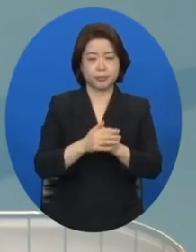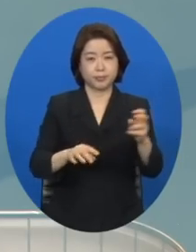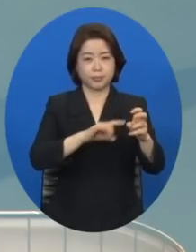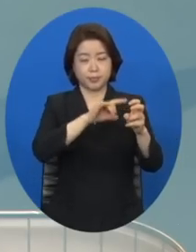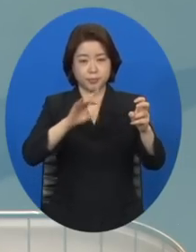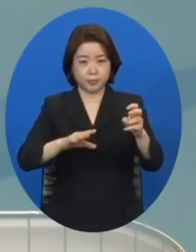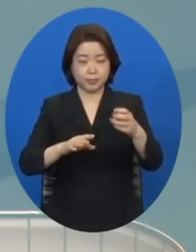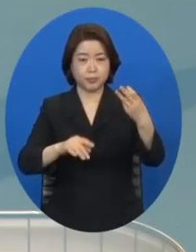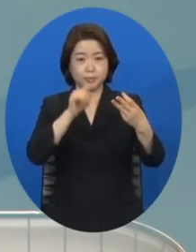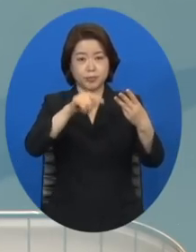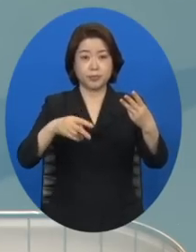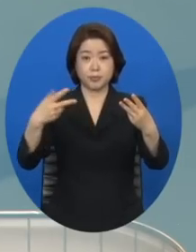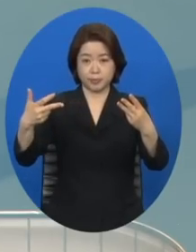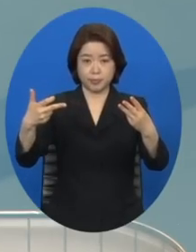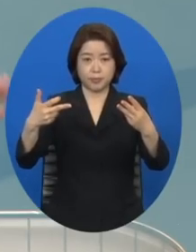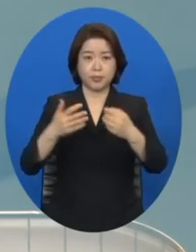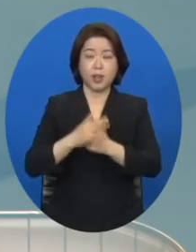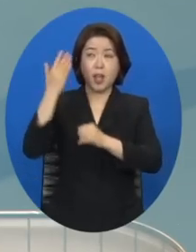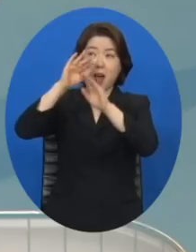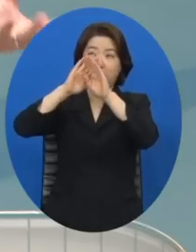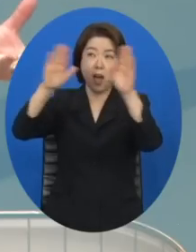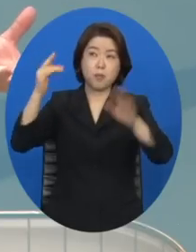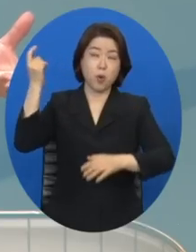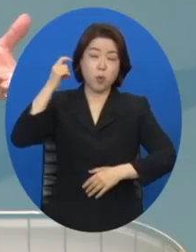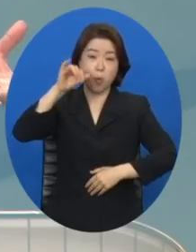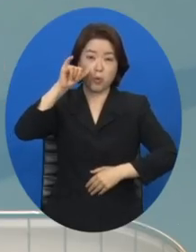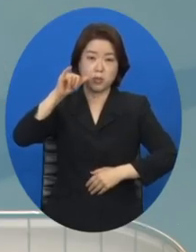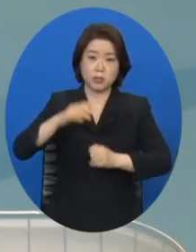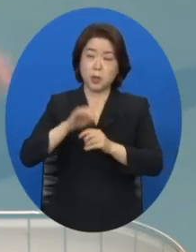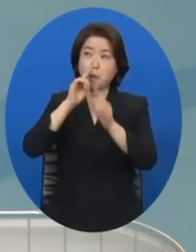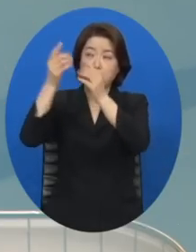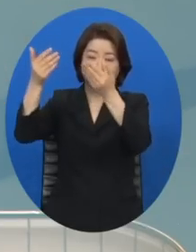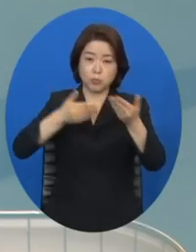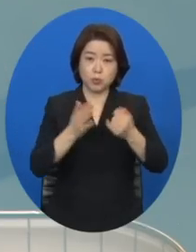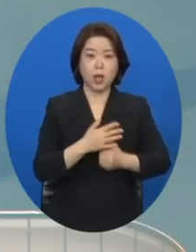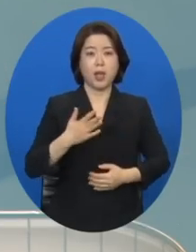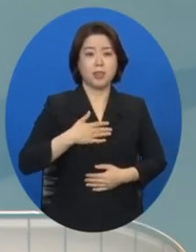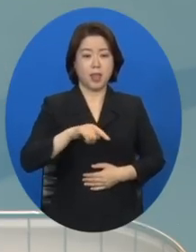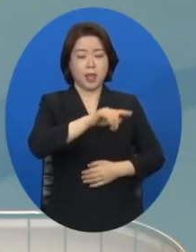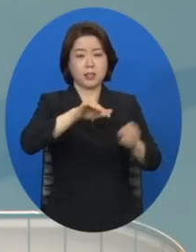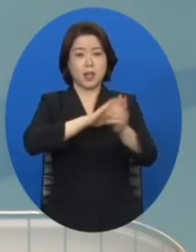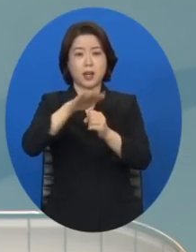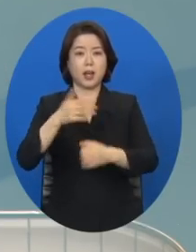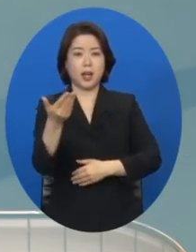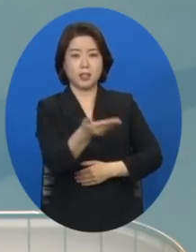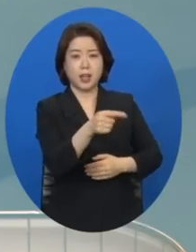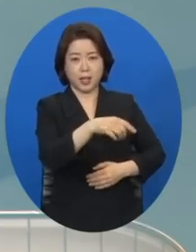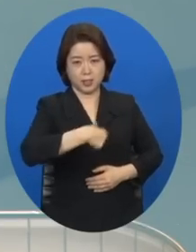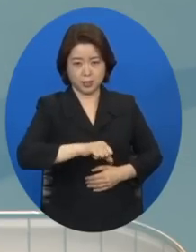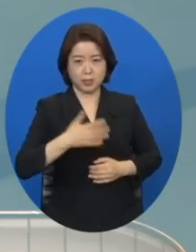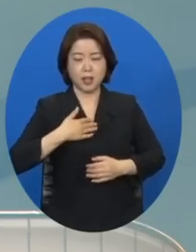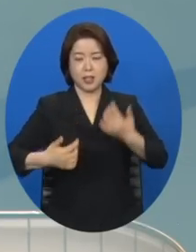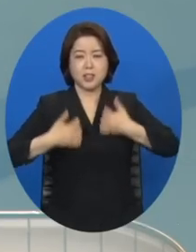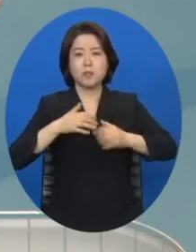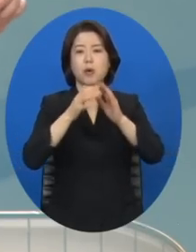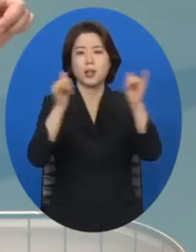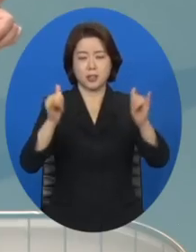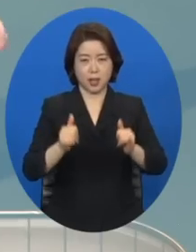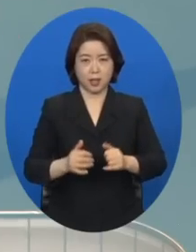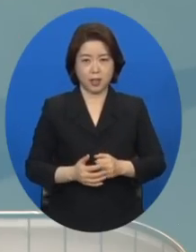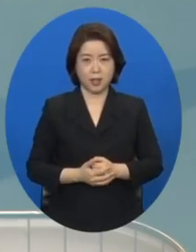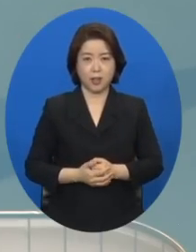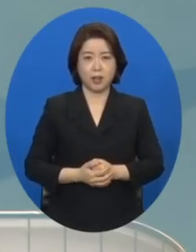17절입니다 하늘로부터 소리가 있어 말씀하실 때이는 내 사랑하는 아들이요 내 기뻐하는 자라 하시니라 예수님이 어떠한